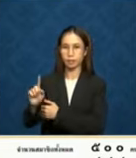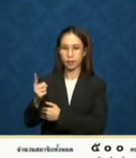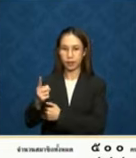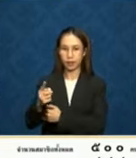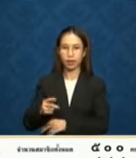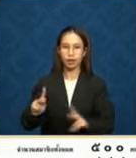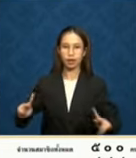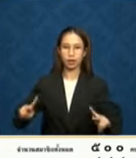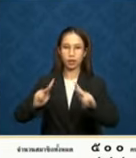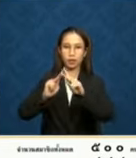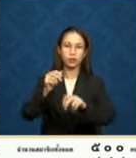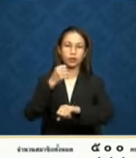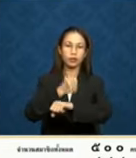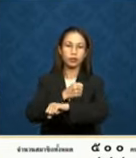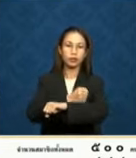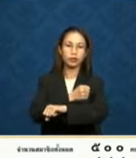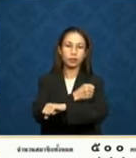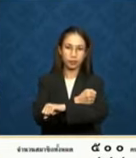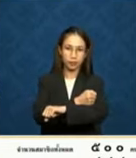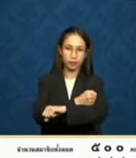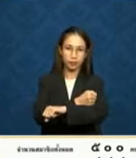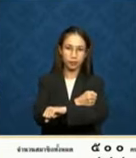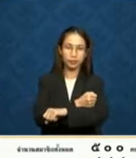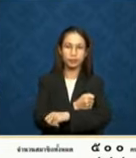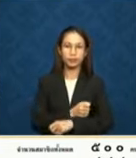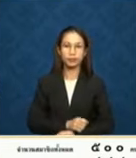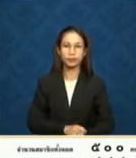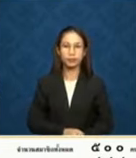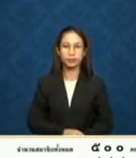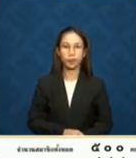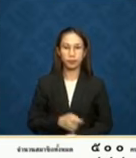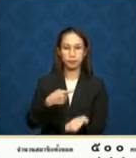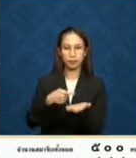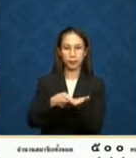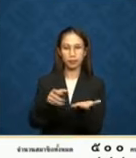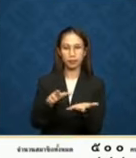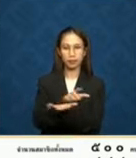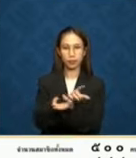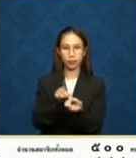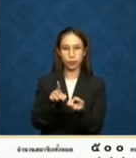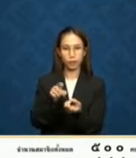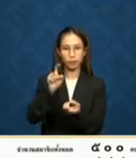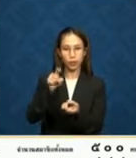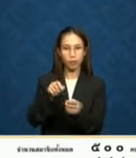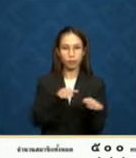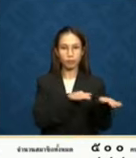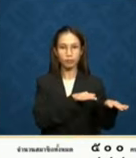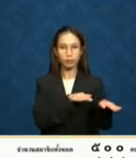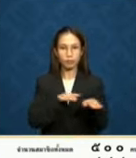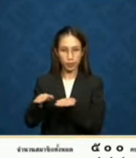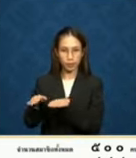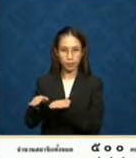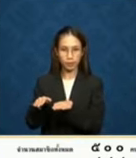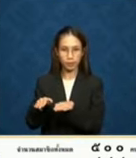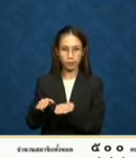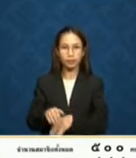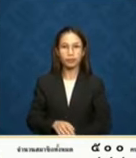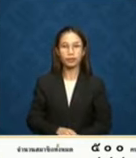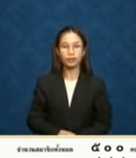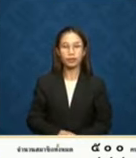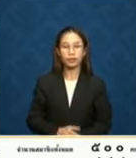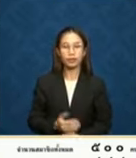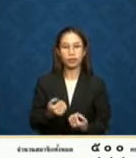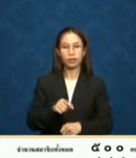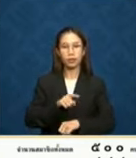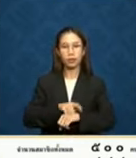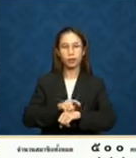ประกัสังคมเมื่อถึจุดๆนั้น